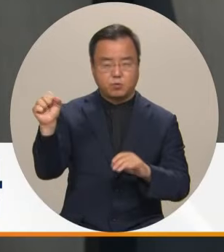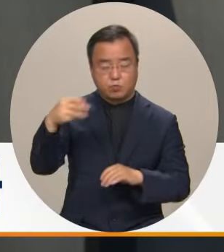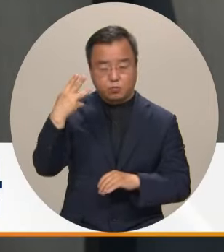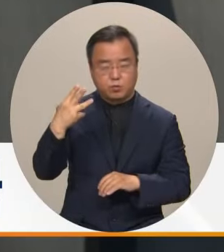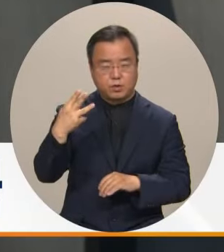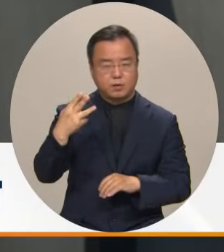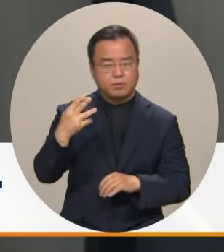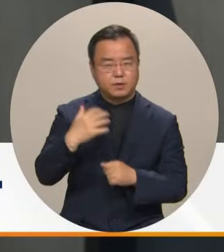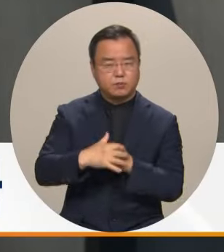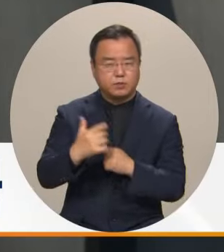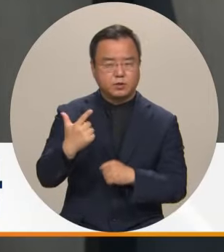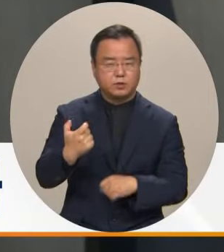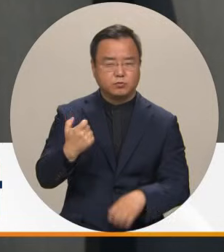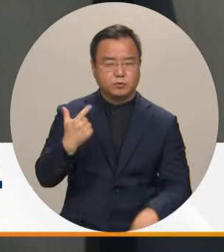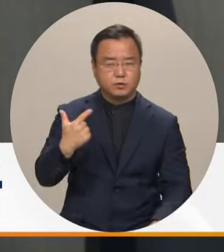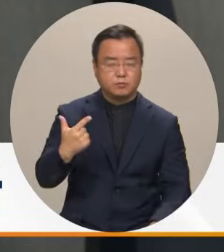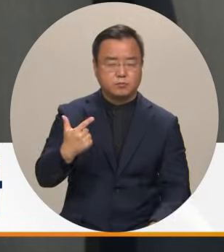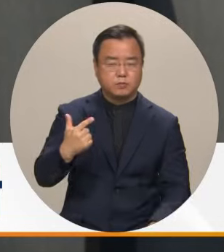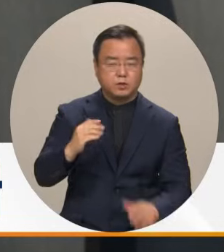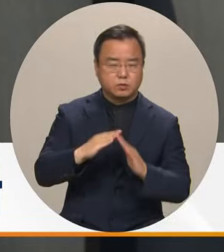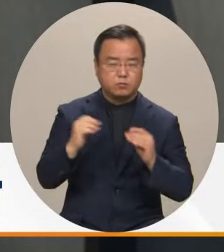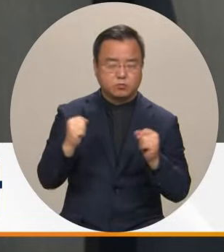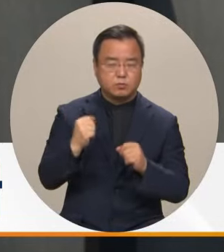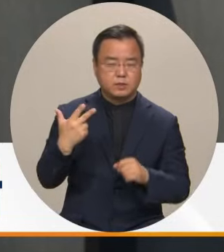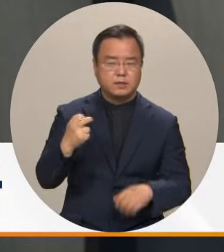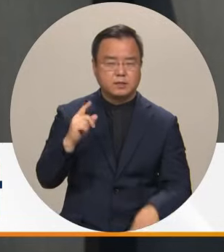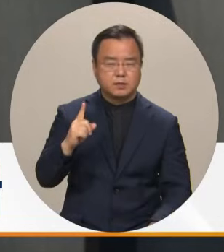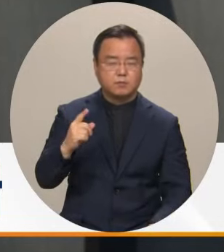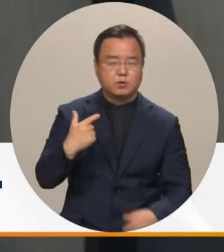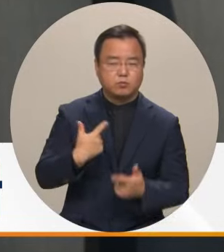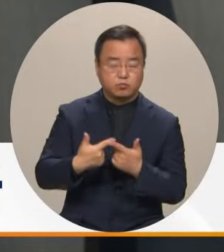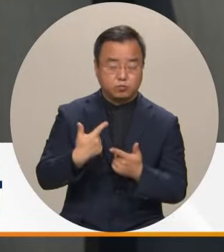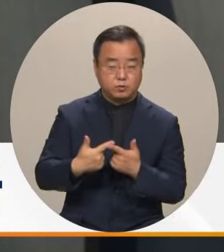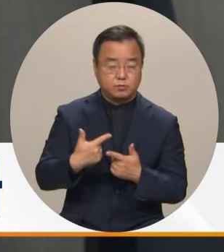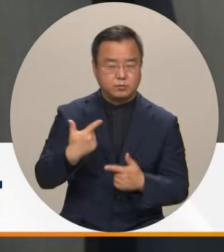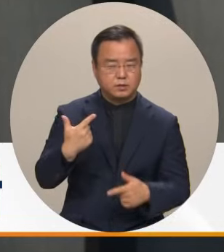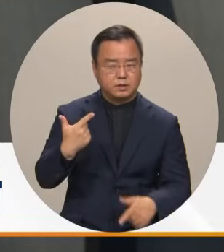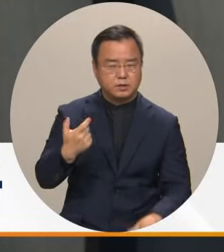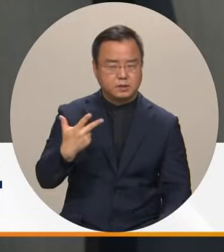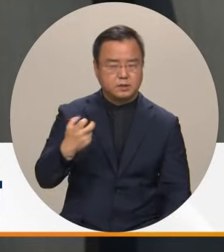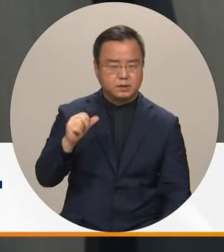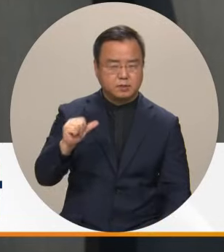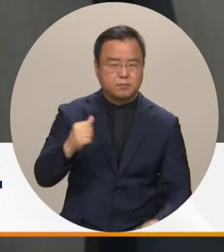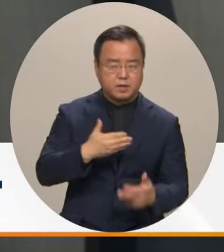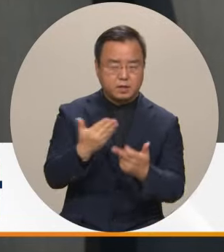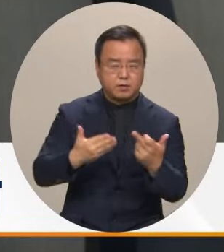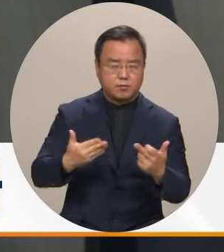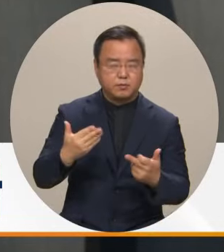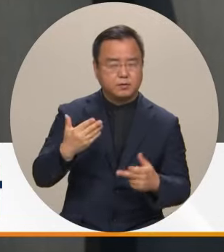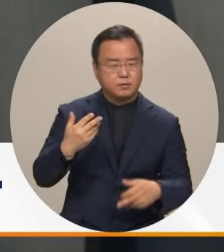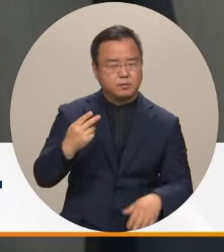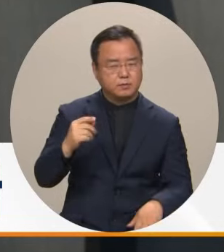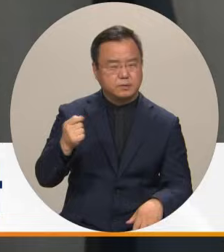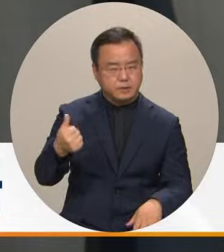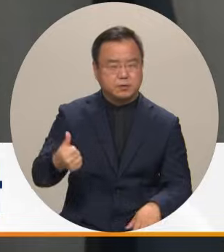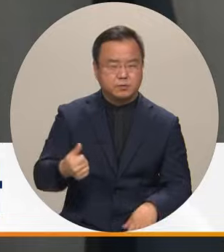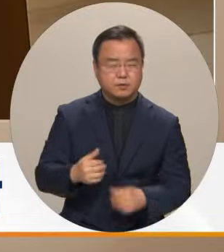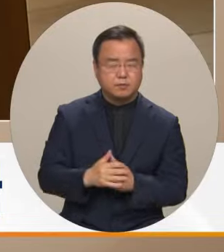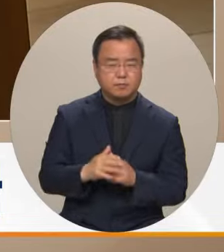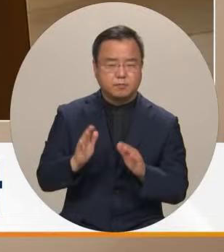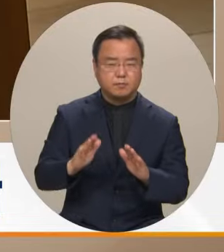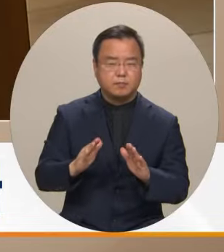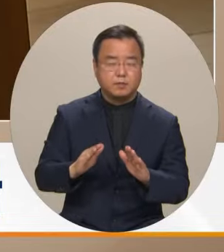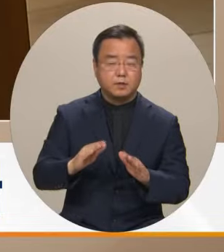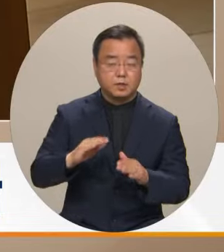6섯명 전북이 1은 한명 부산 1은 다섯명 강원 1은 여덟명 순으로 적었습니다 경남은 200 예순